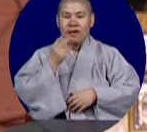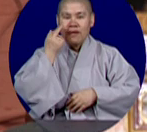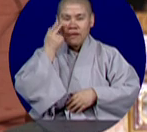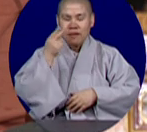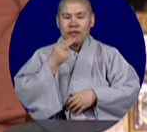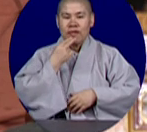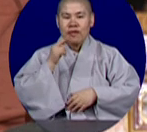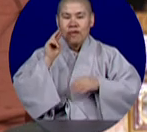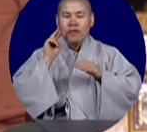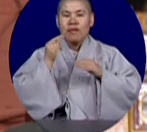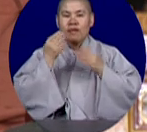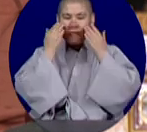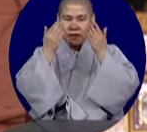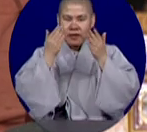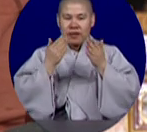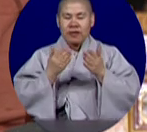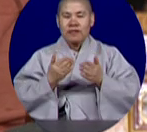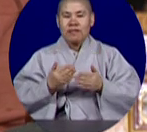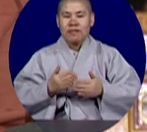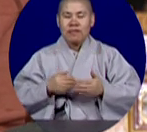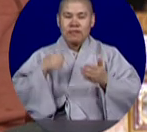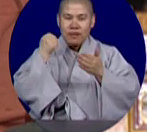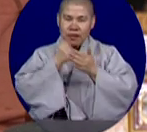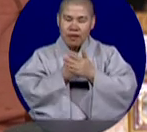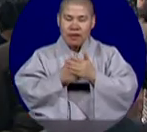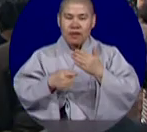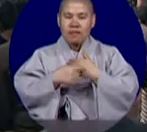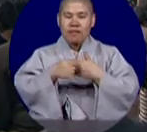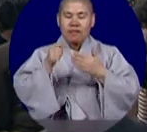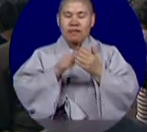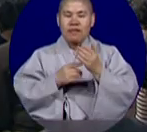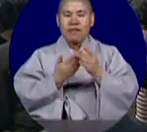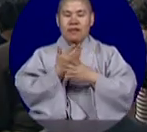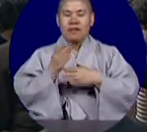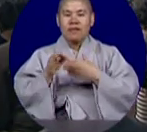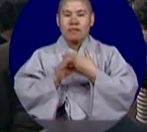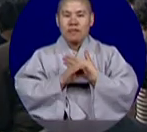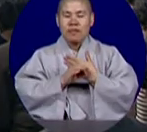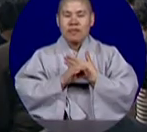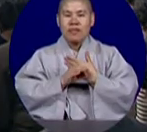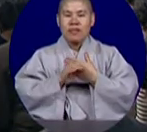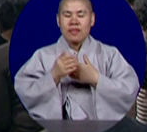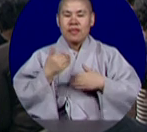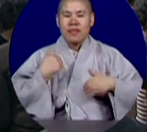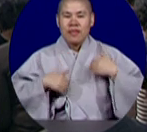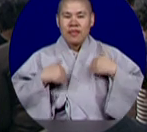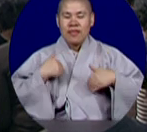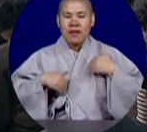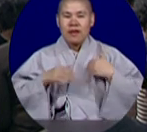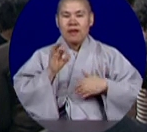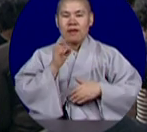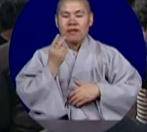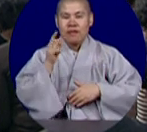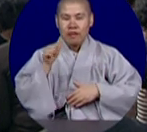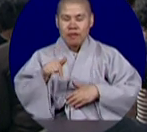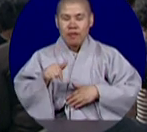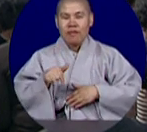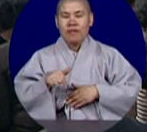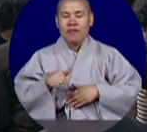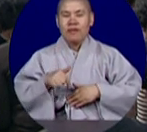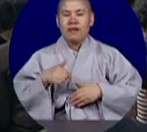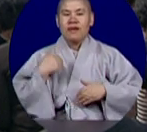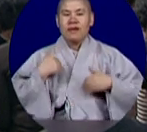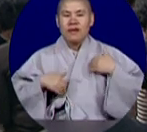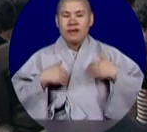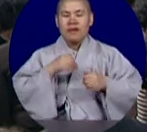틀림없다. 이렇게 결정심이 생기면 낙욕이라, 즐거울 낙자, 하고자 할 욕자.